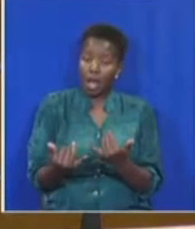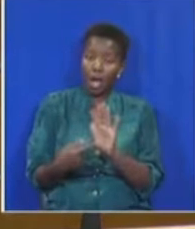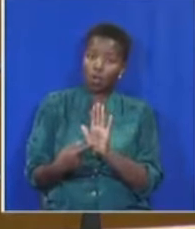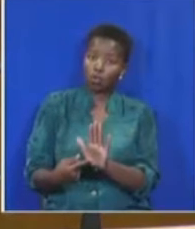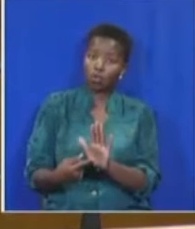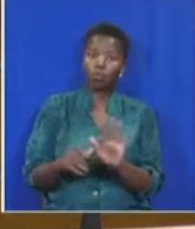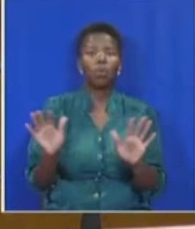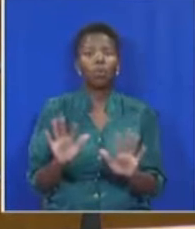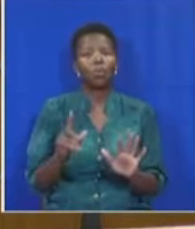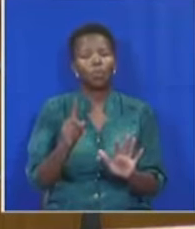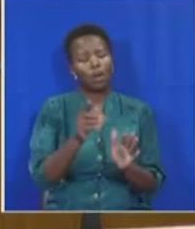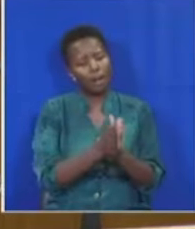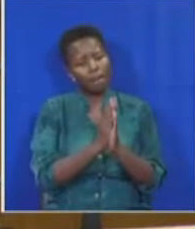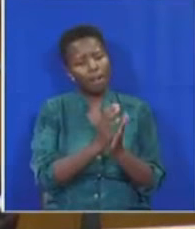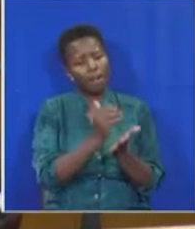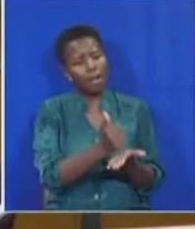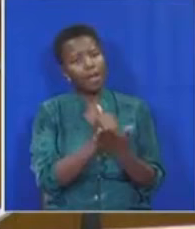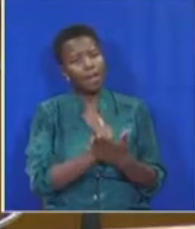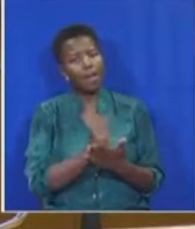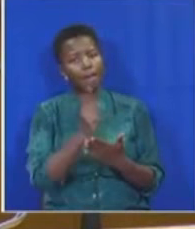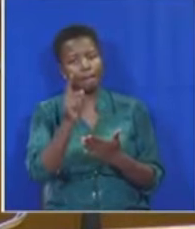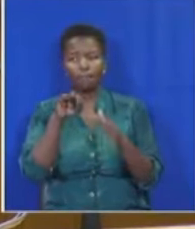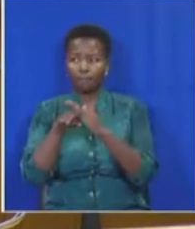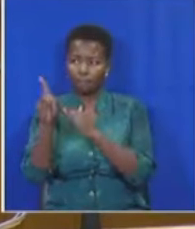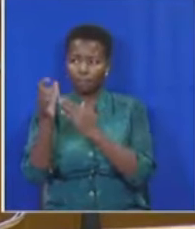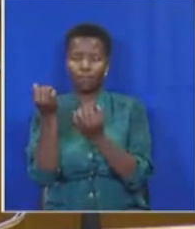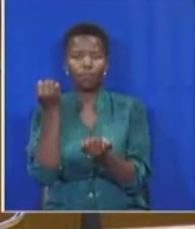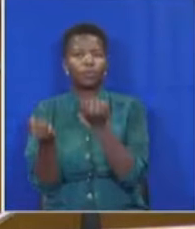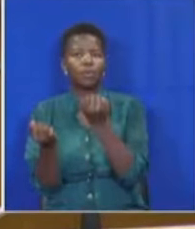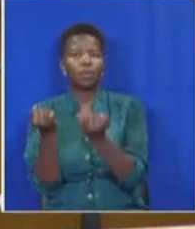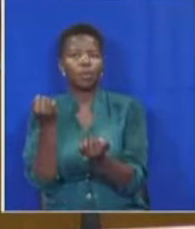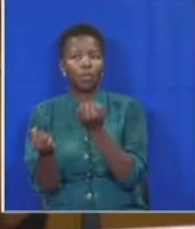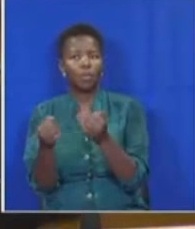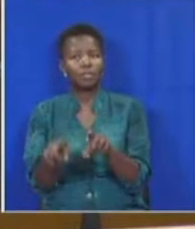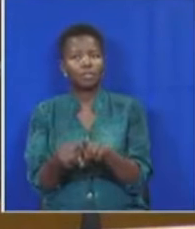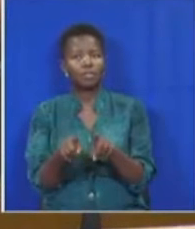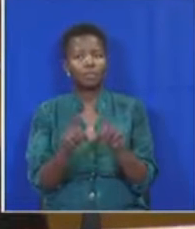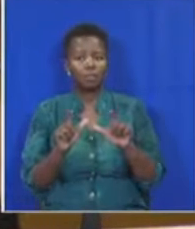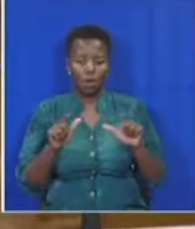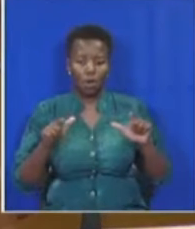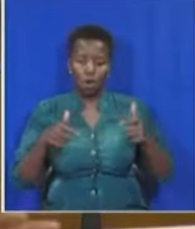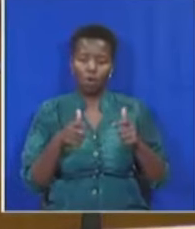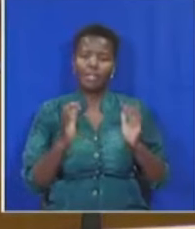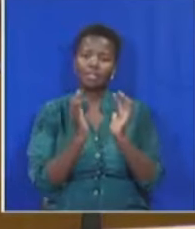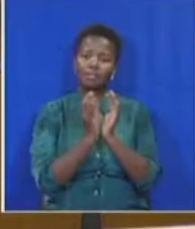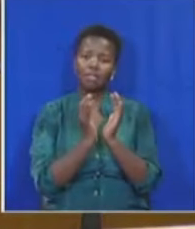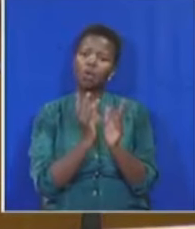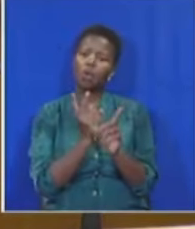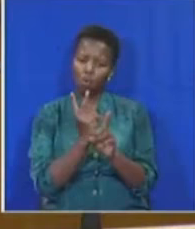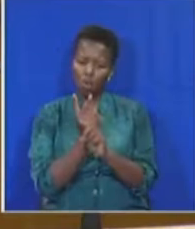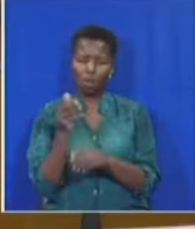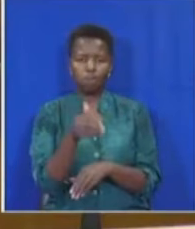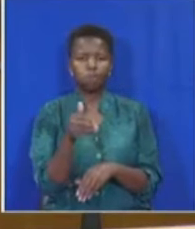yiyani ezinkantolo niye nakwiikomiti nakwezinye izakhiwo ezilungele